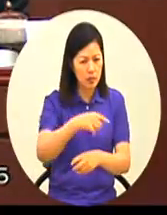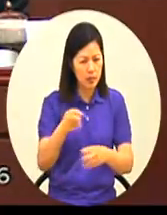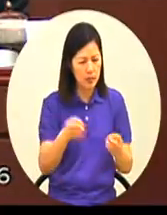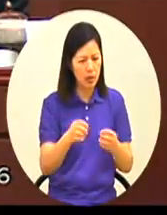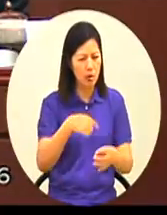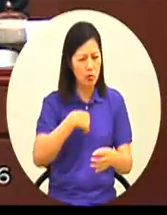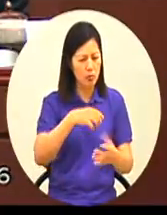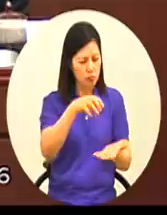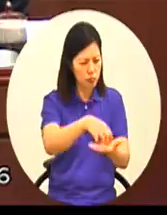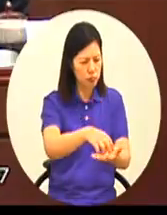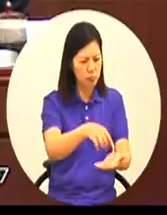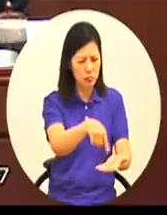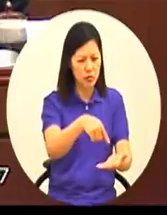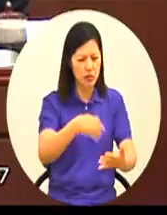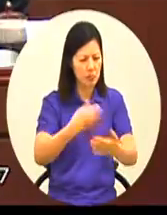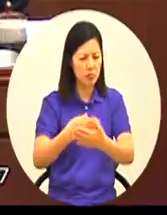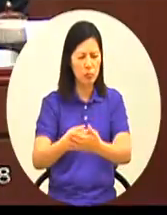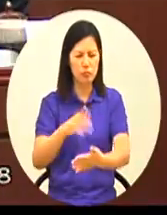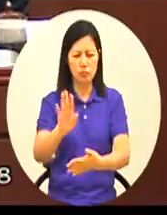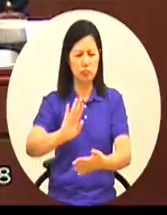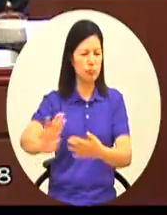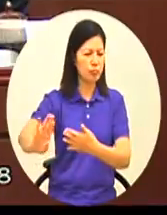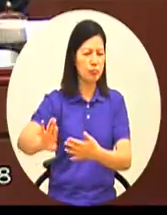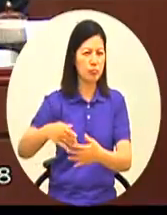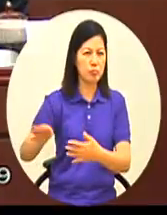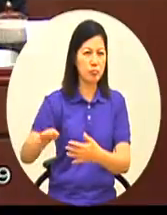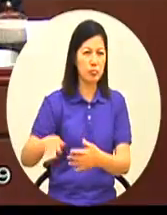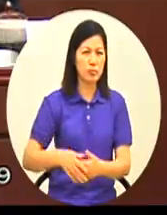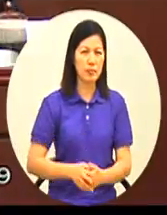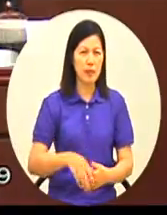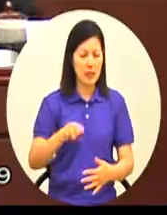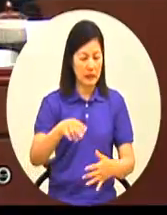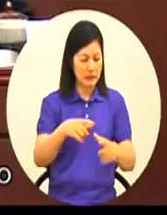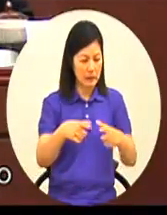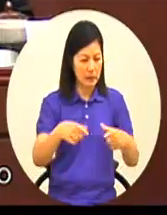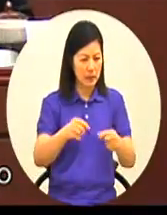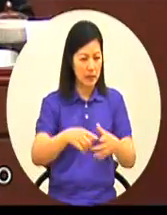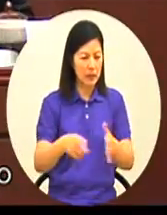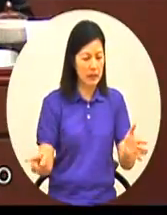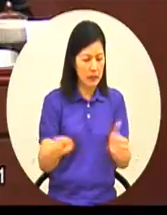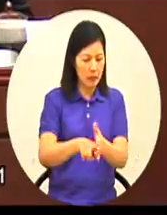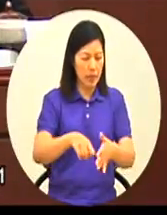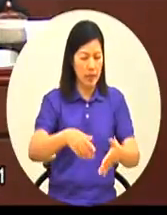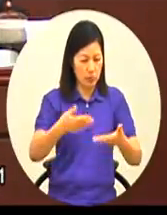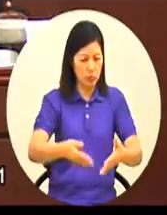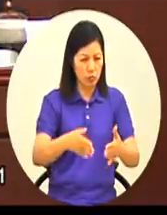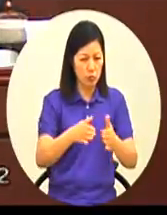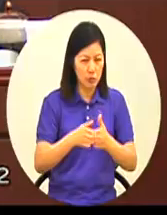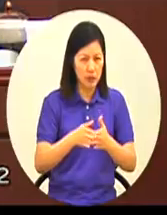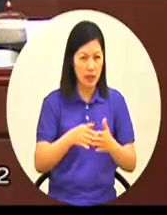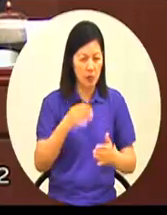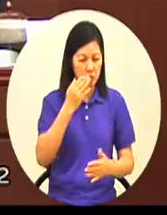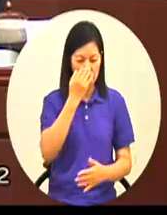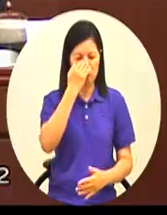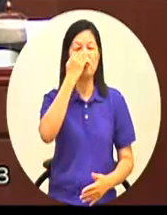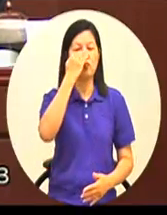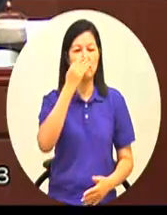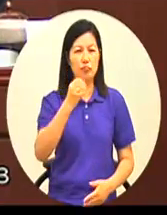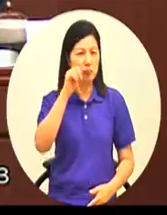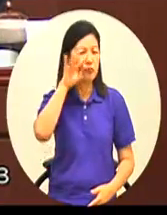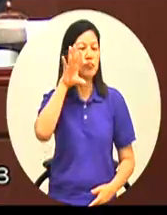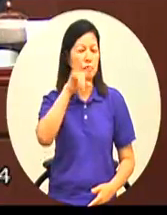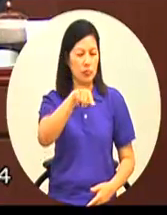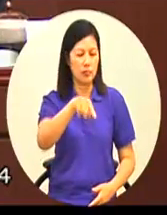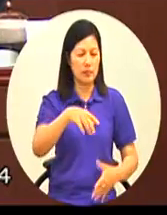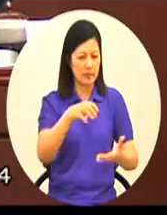是要那张证，我不要 e 卡通，我不要其他，因为他觉得这一张是他一生最重要最骄傲的一张证明，所以他